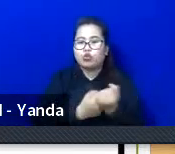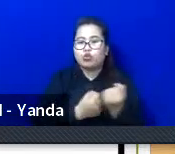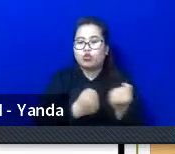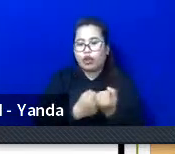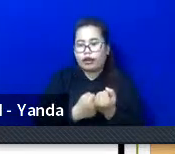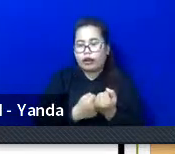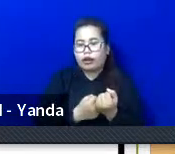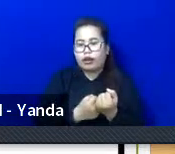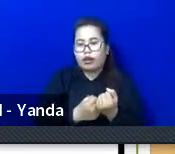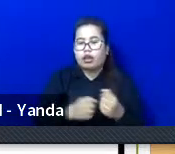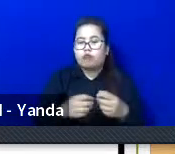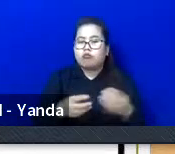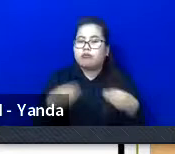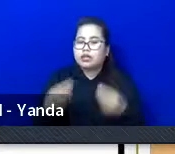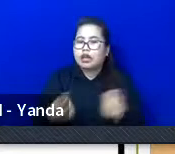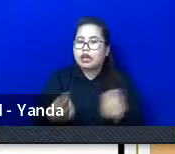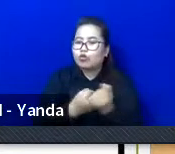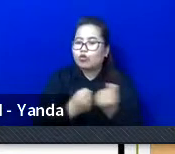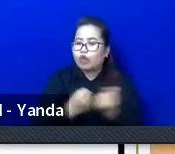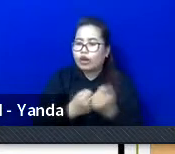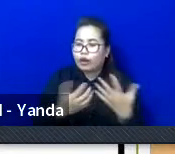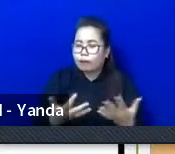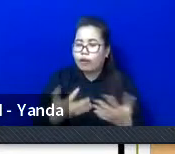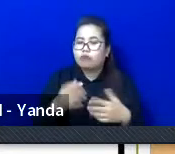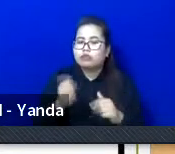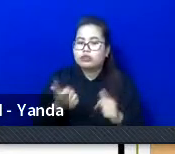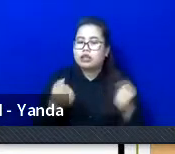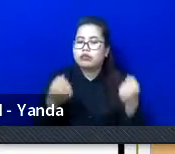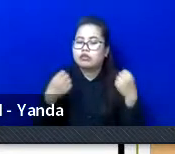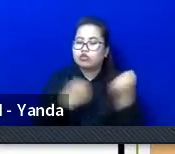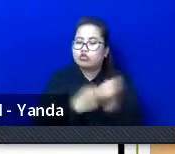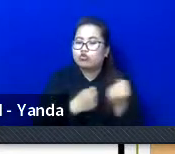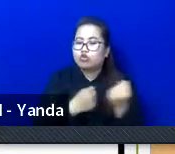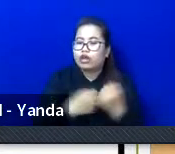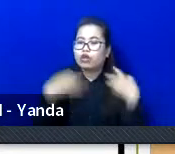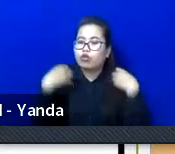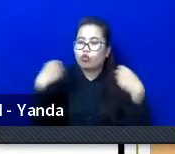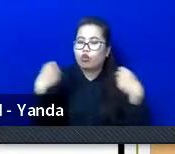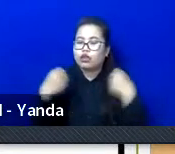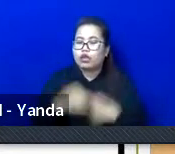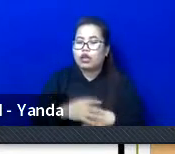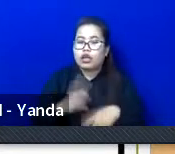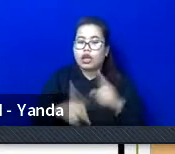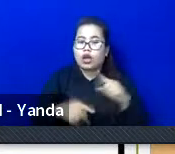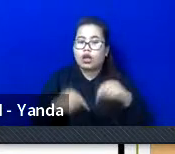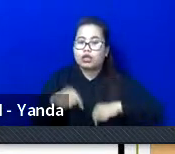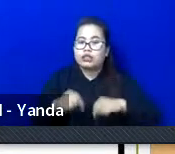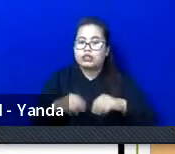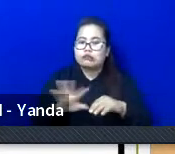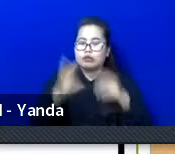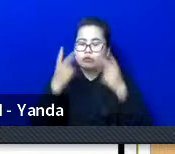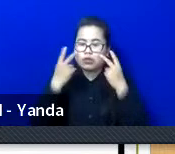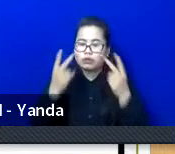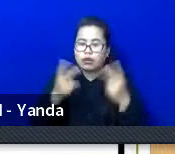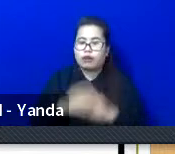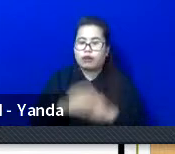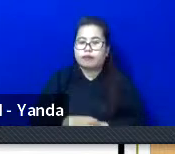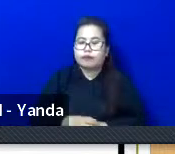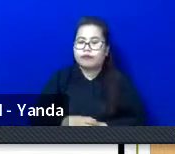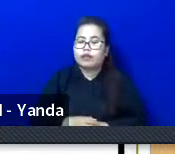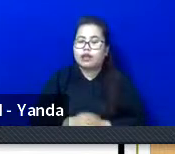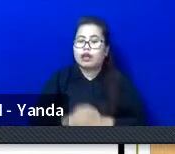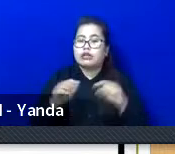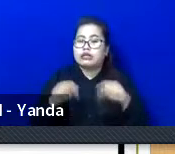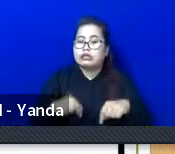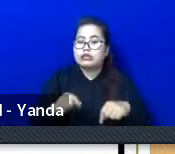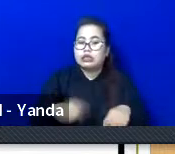ya. Dukungannya akan adekuat, ya, tidak sekedarnya tadi, tidak minimal. Itu. Nah, dari